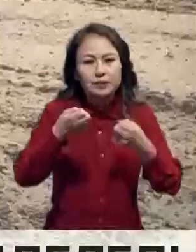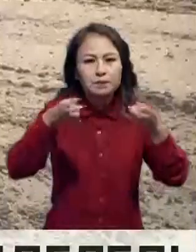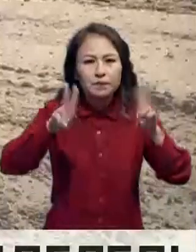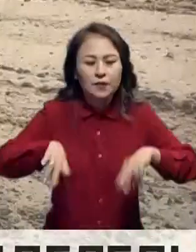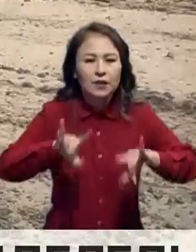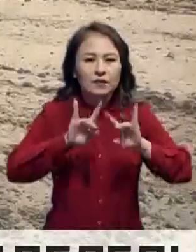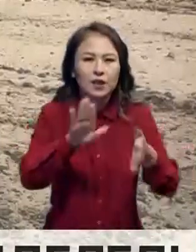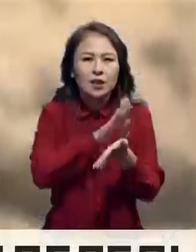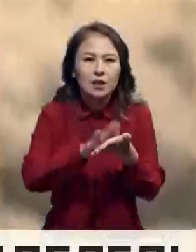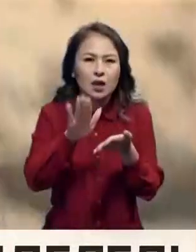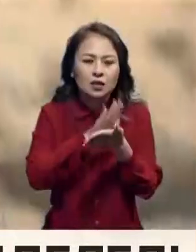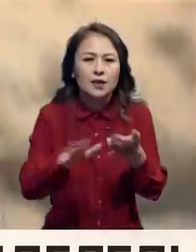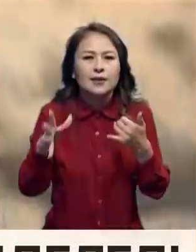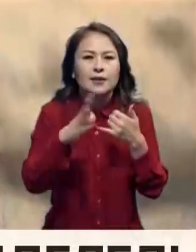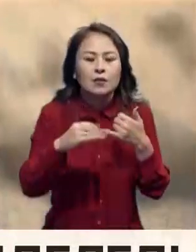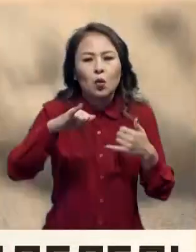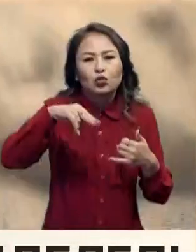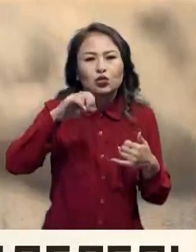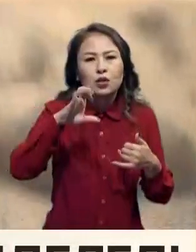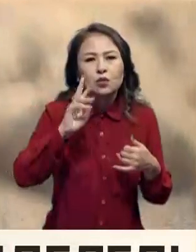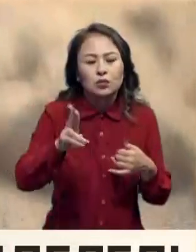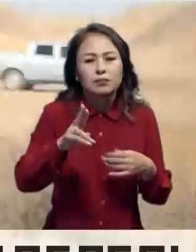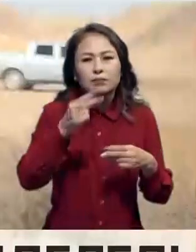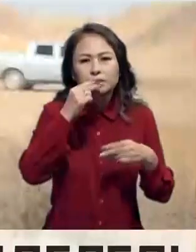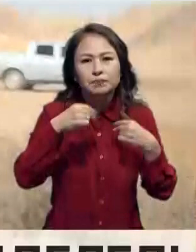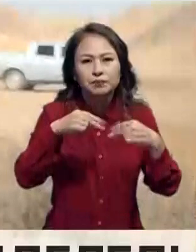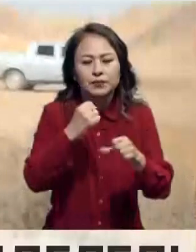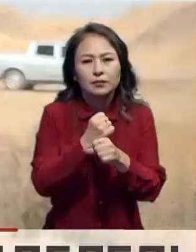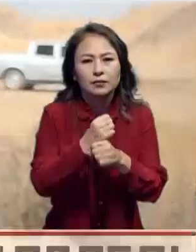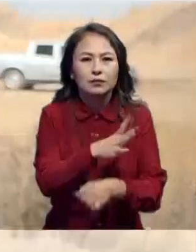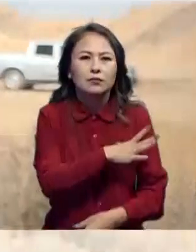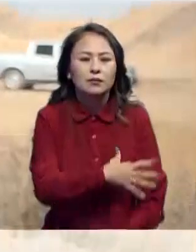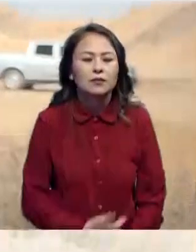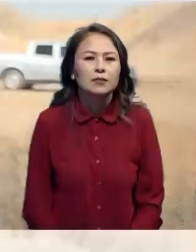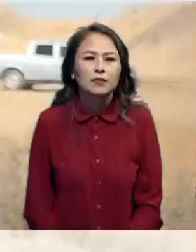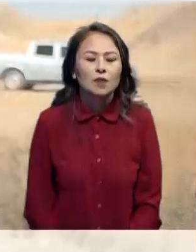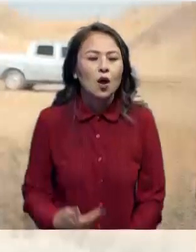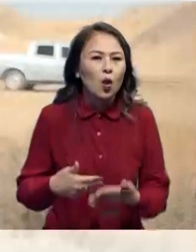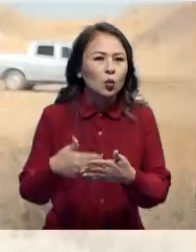осылайша тазалаудан өткен жер учаскесіне дәнді дақыл егіп сынақтан өткізген.